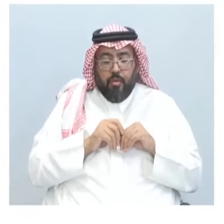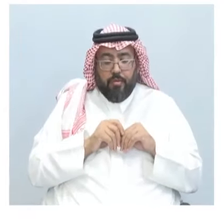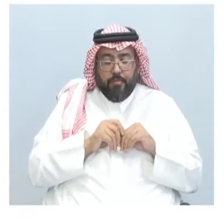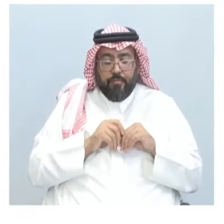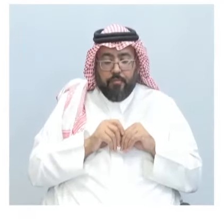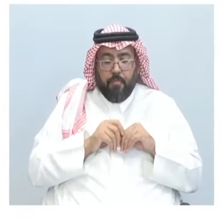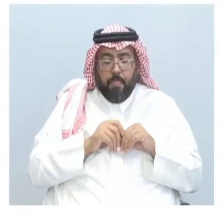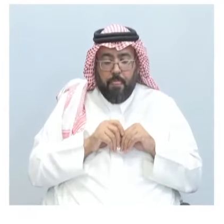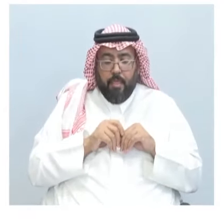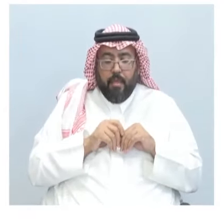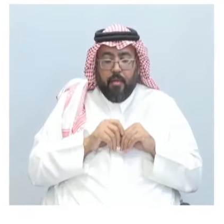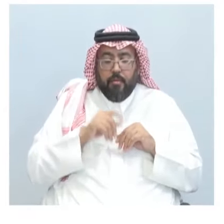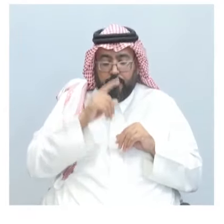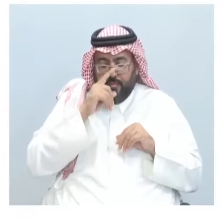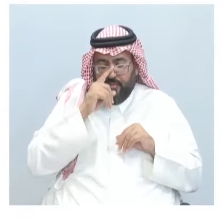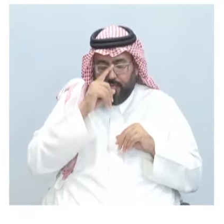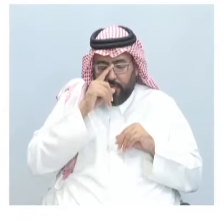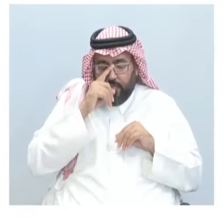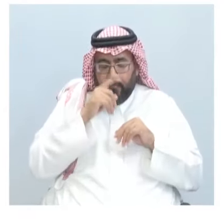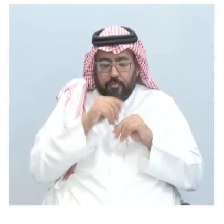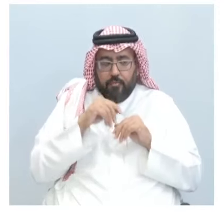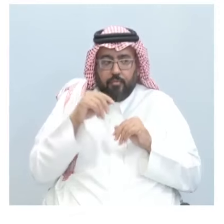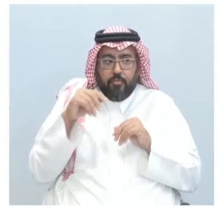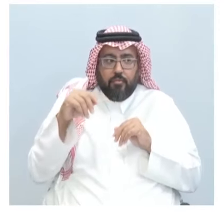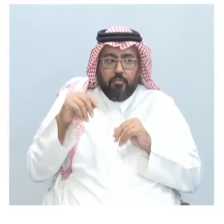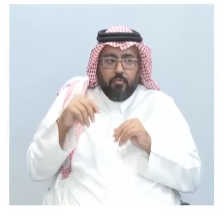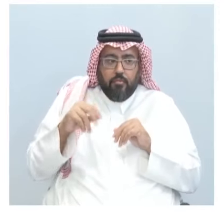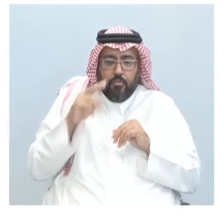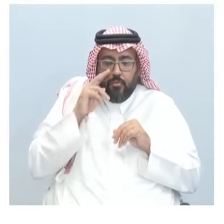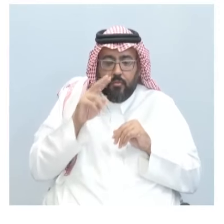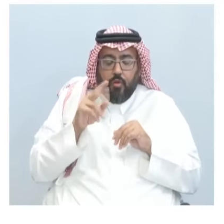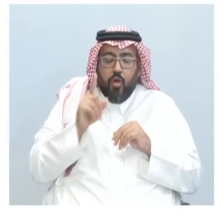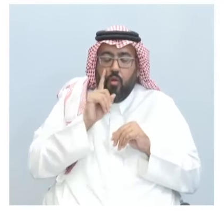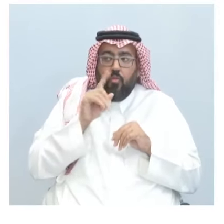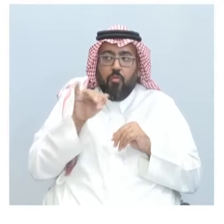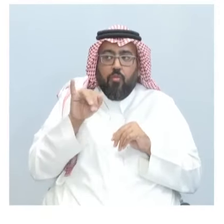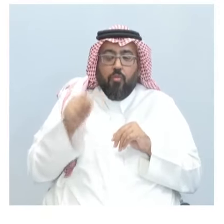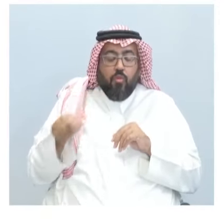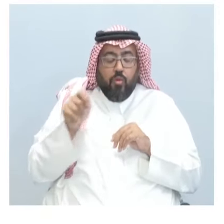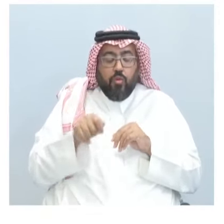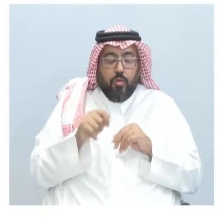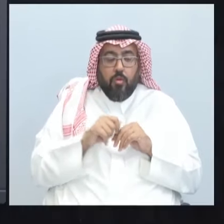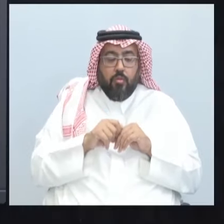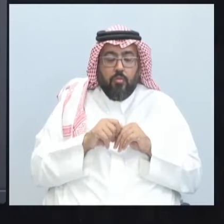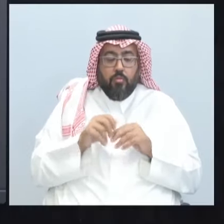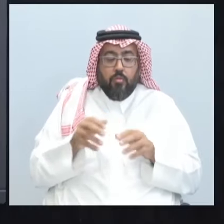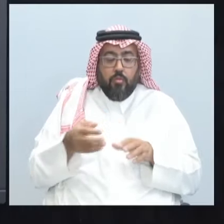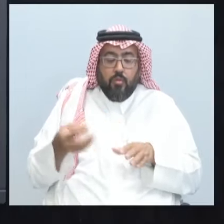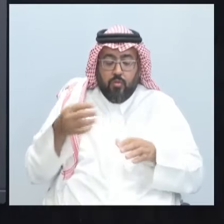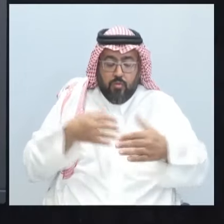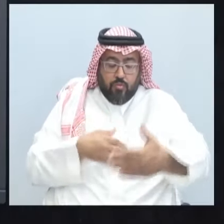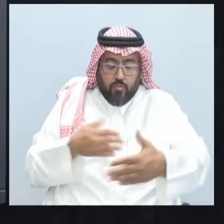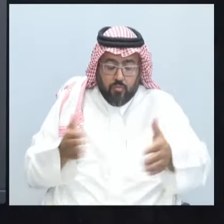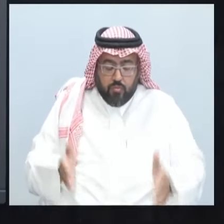مني اذا لاحظوا ام موسى اخذت هذا التابوت